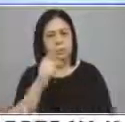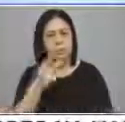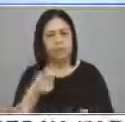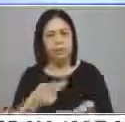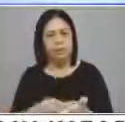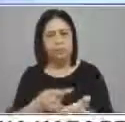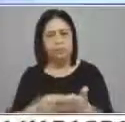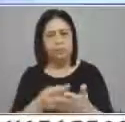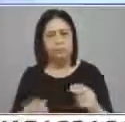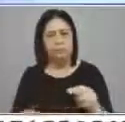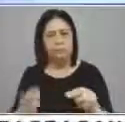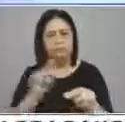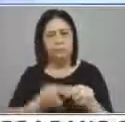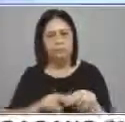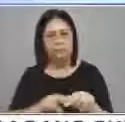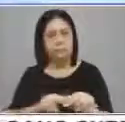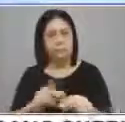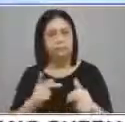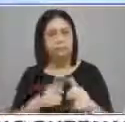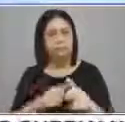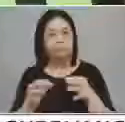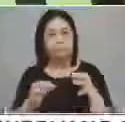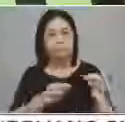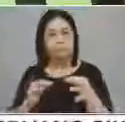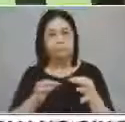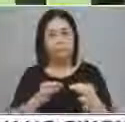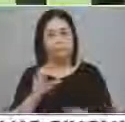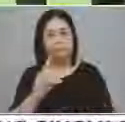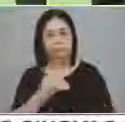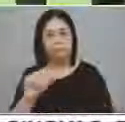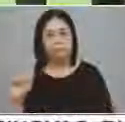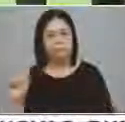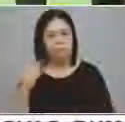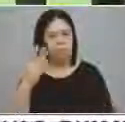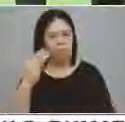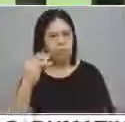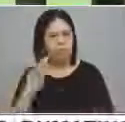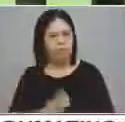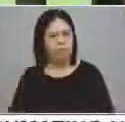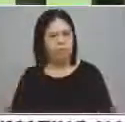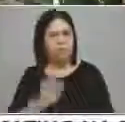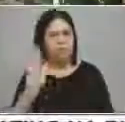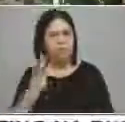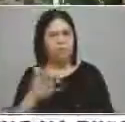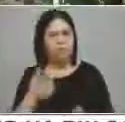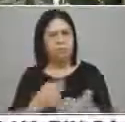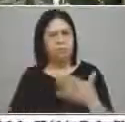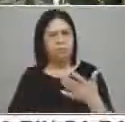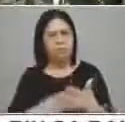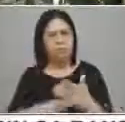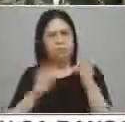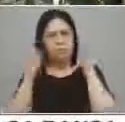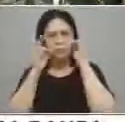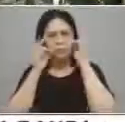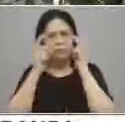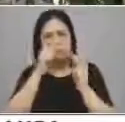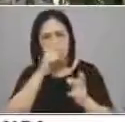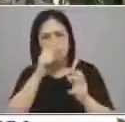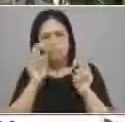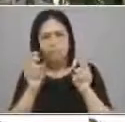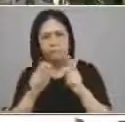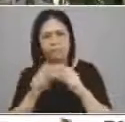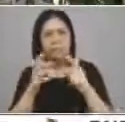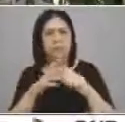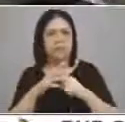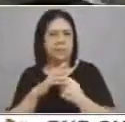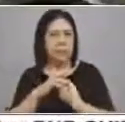empleyado. Sarado ang Treasury Office mula June 28 hanggang tanghali ng July 1, habang ang ibang opisina